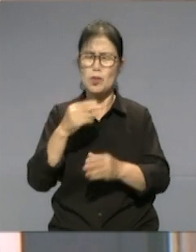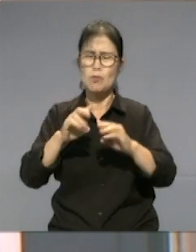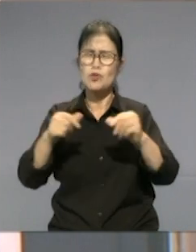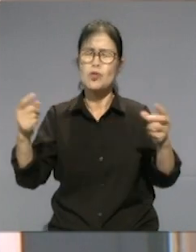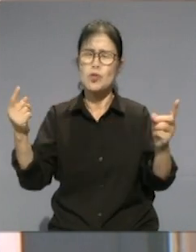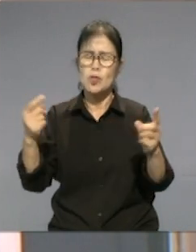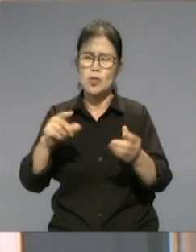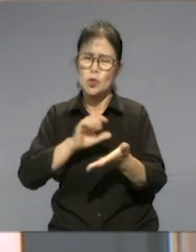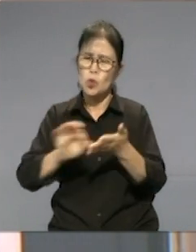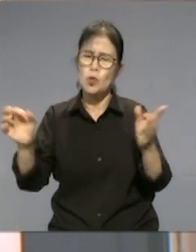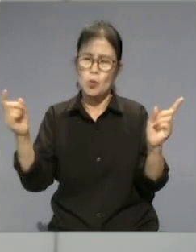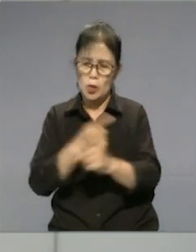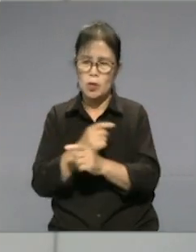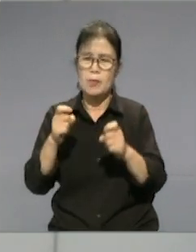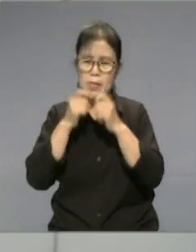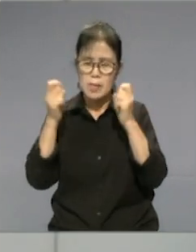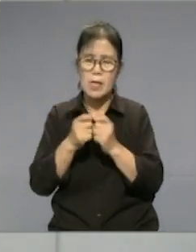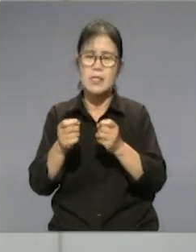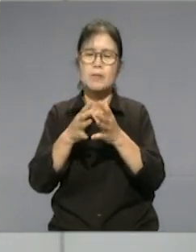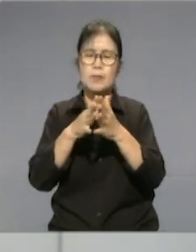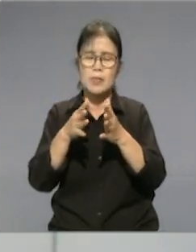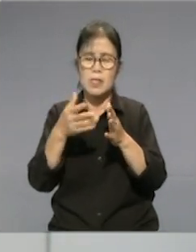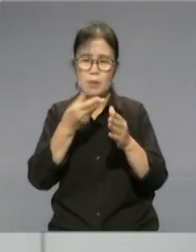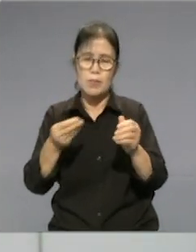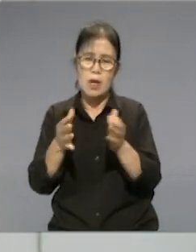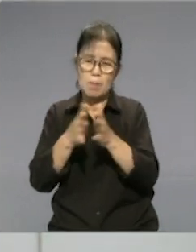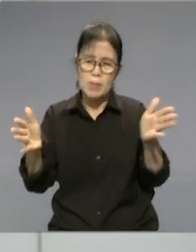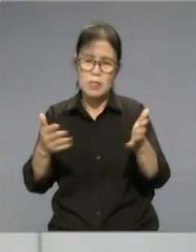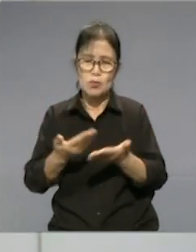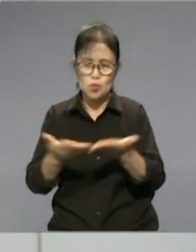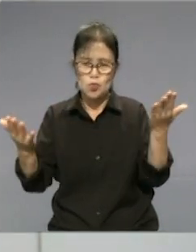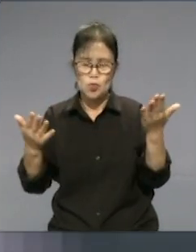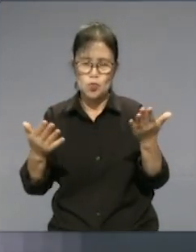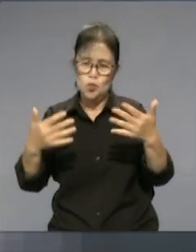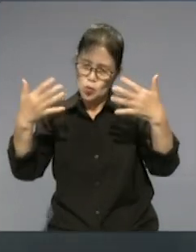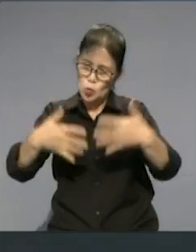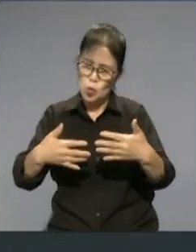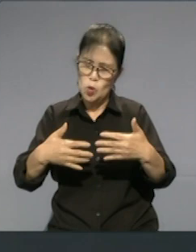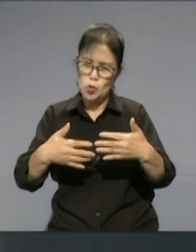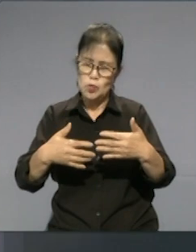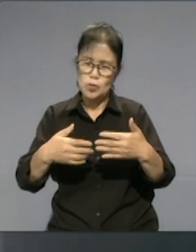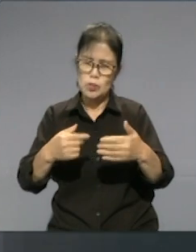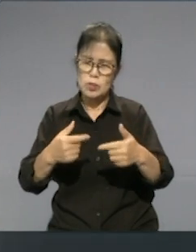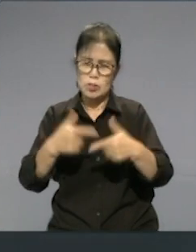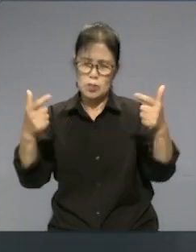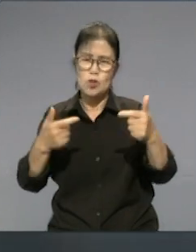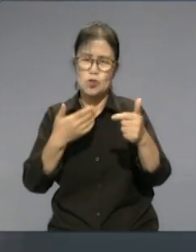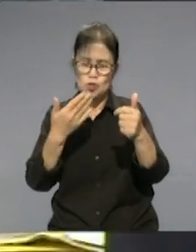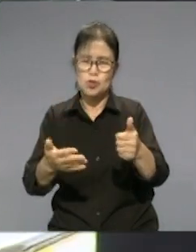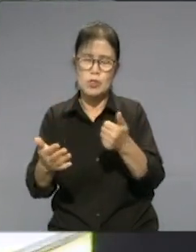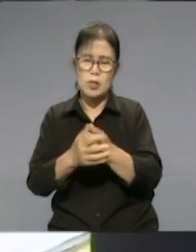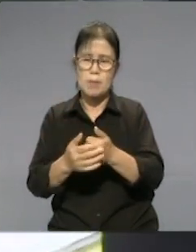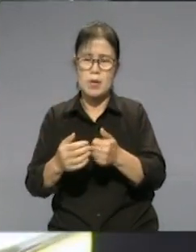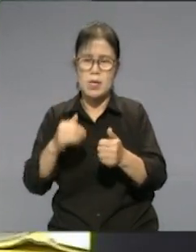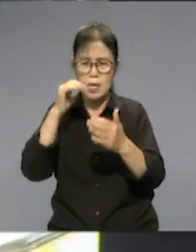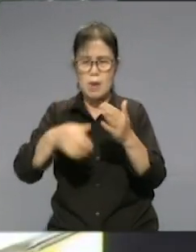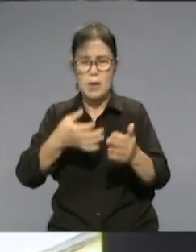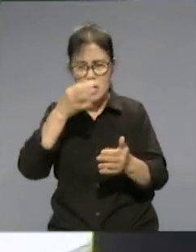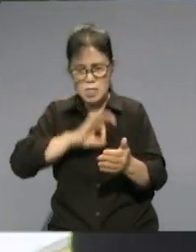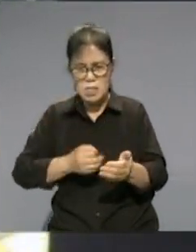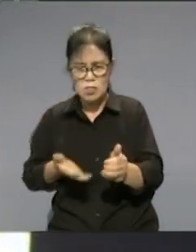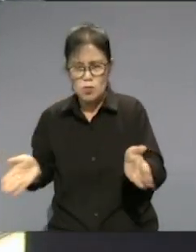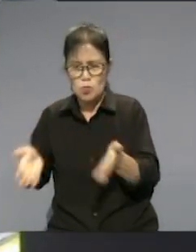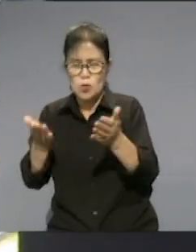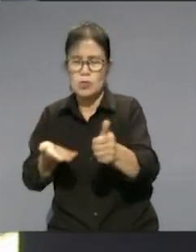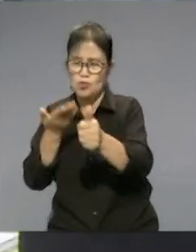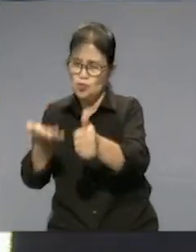변경, 그리고 민간임대아파트 공급조건 완화 등으로 민간시행업자에게 개발 이익을 몰아준 거 아니냐